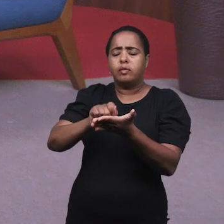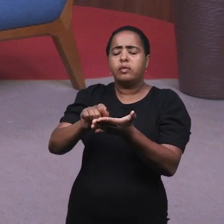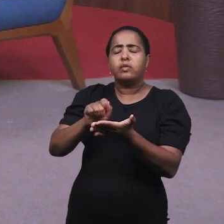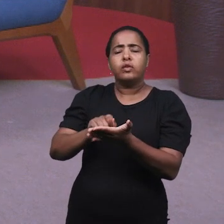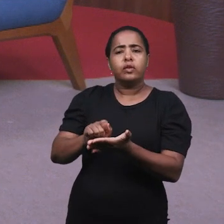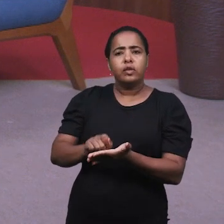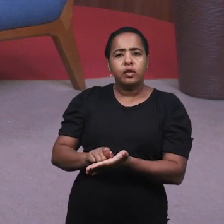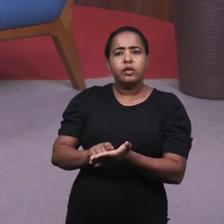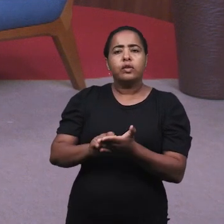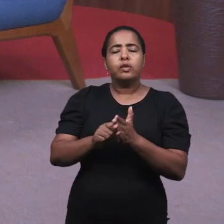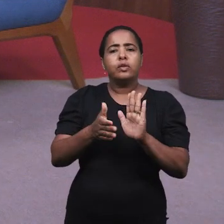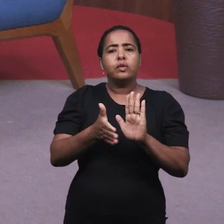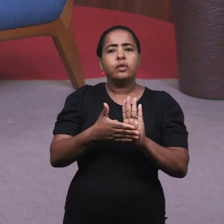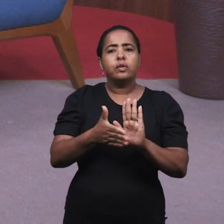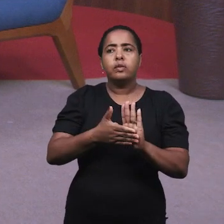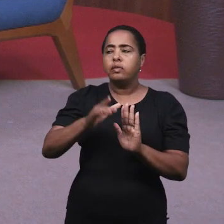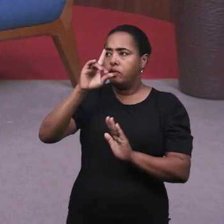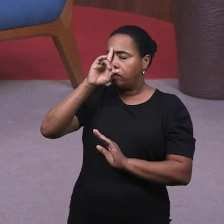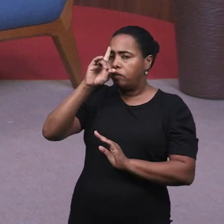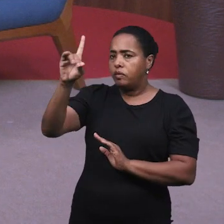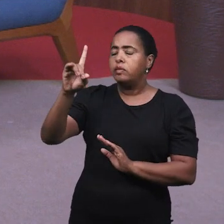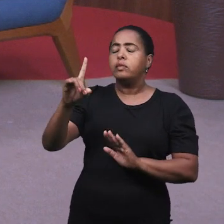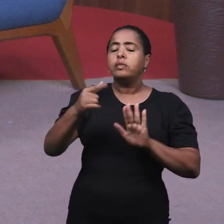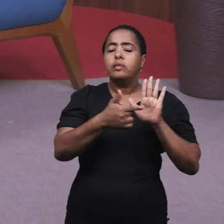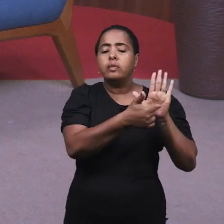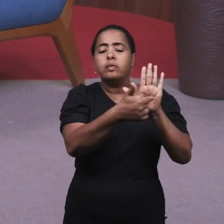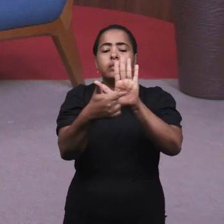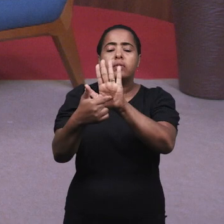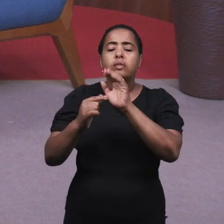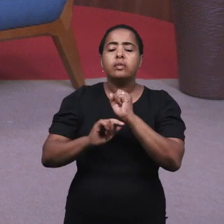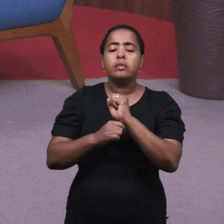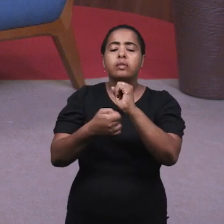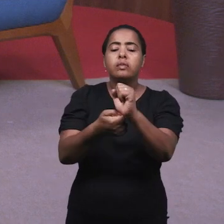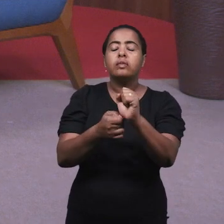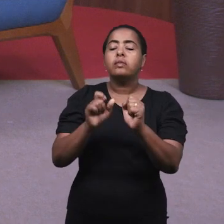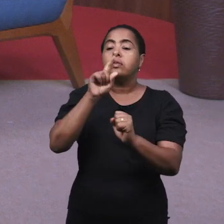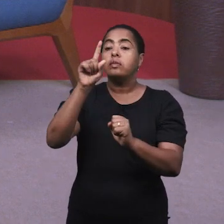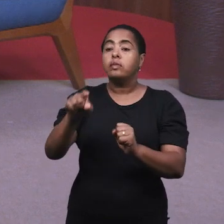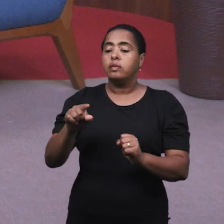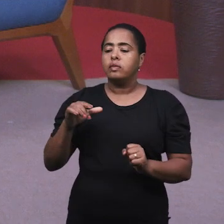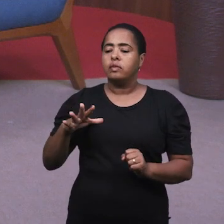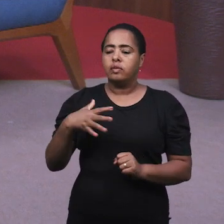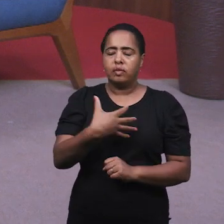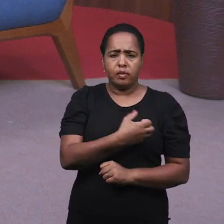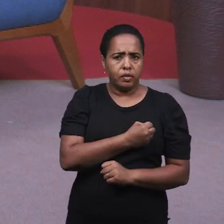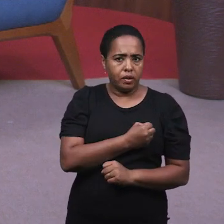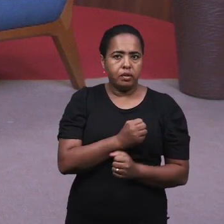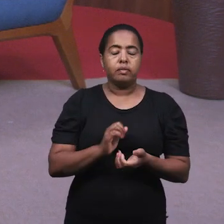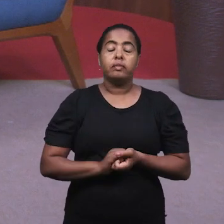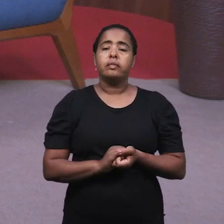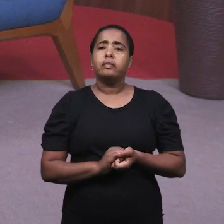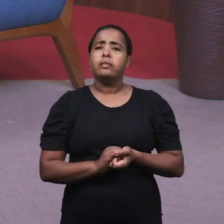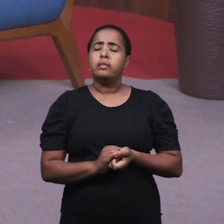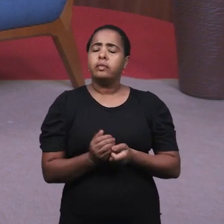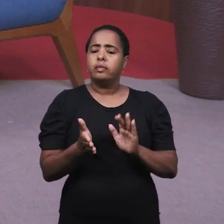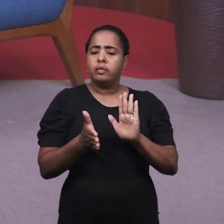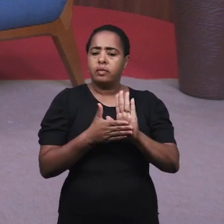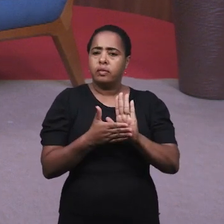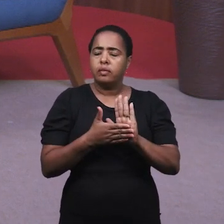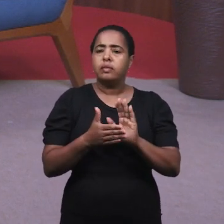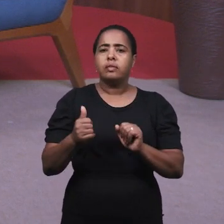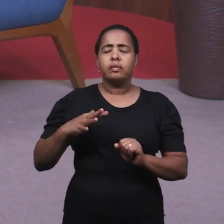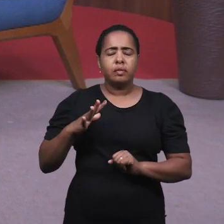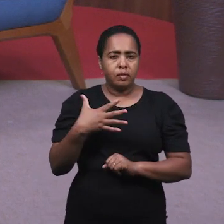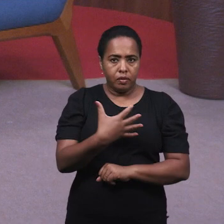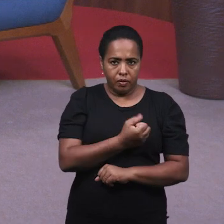écrite, autour duquel le projet de Dieu est présenté à l'homme, qui est le salut. Et quand nous parlons du